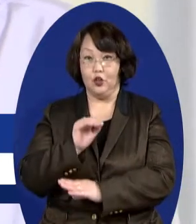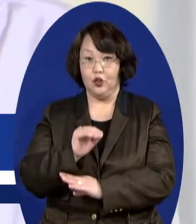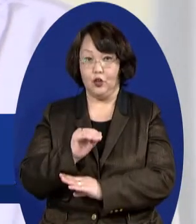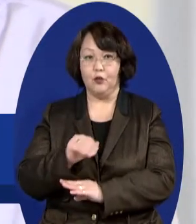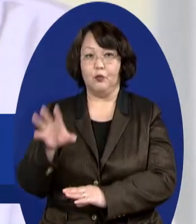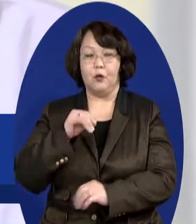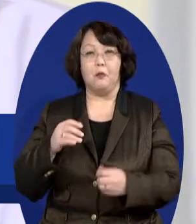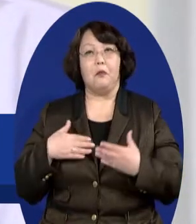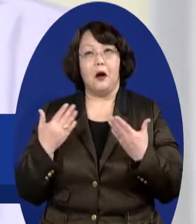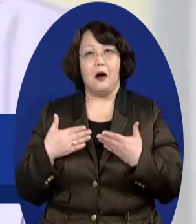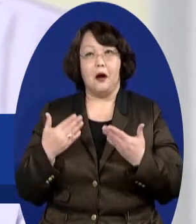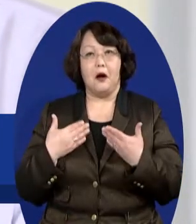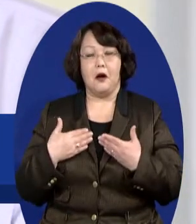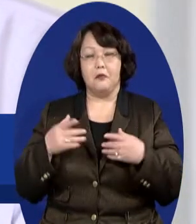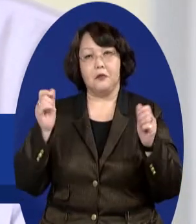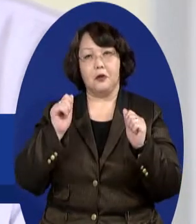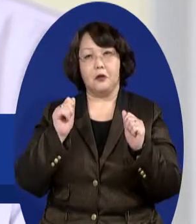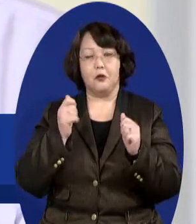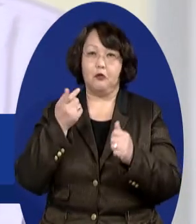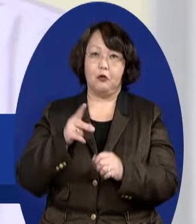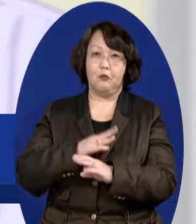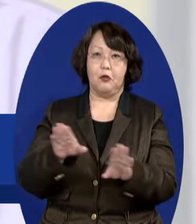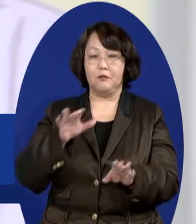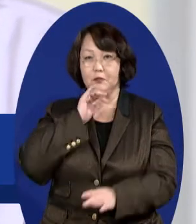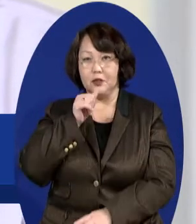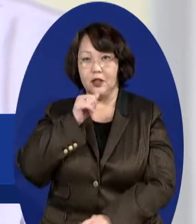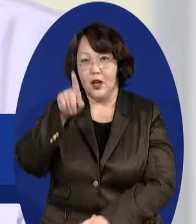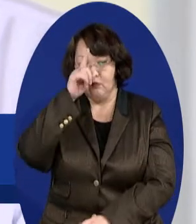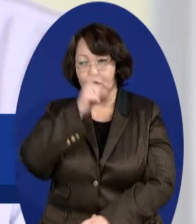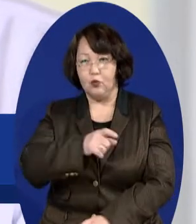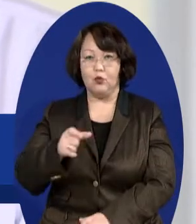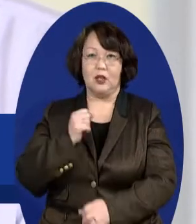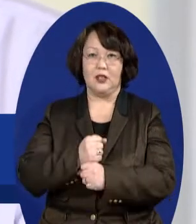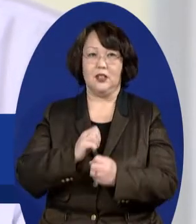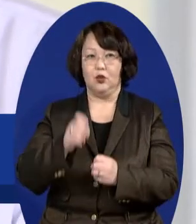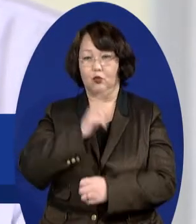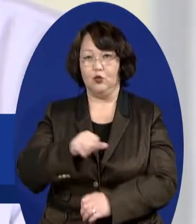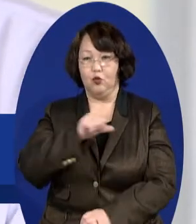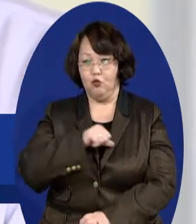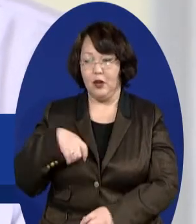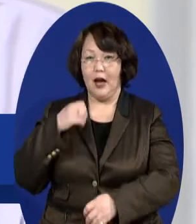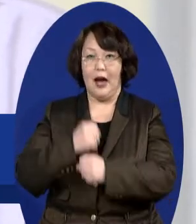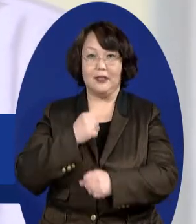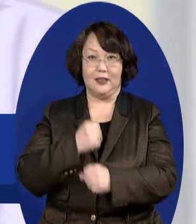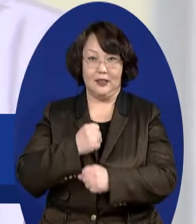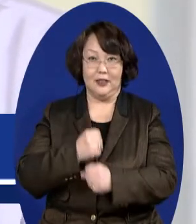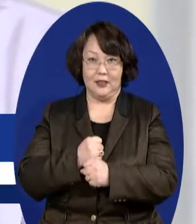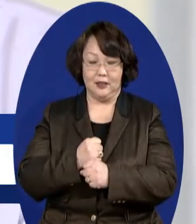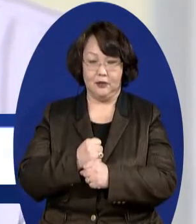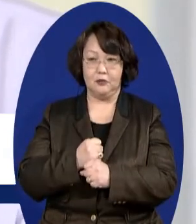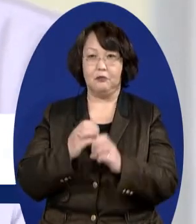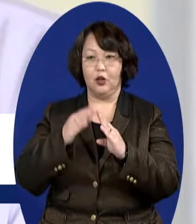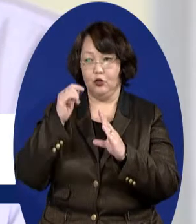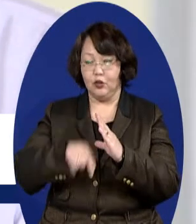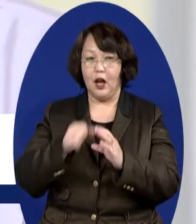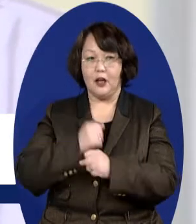зөвхөн баярлаад ингээд тэмдэглэх нь бол гол биш. За ингээд эмш эмнэлгийн ажилтнууд бол өөрсдийнхөө ажлын байран дээр ажиллаа